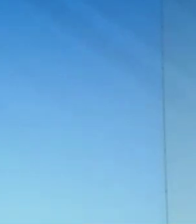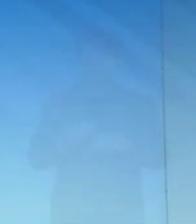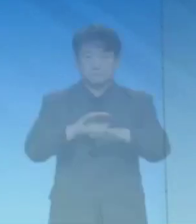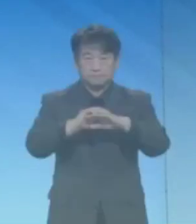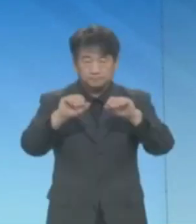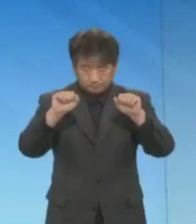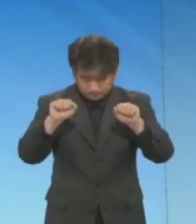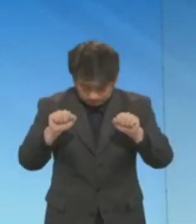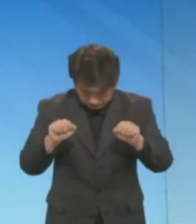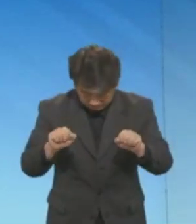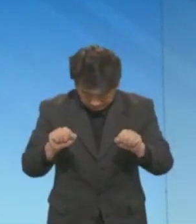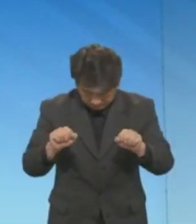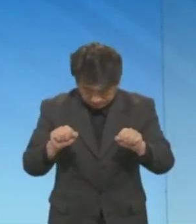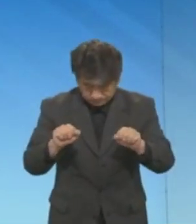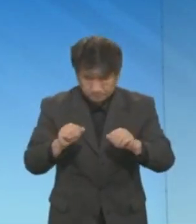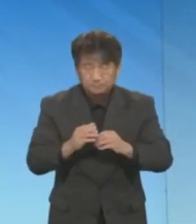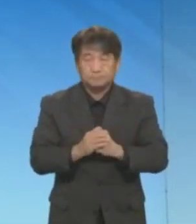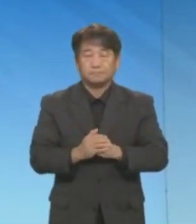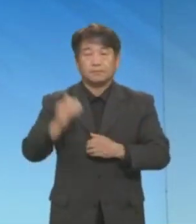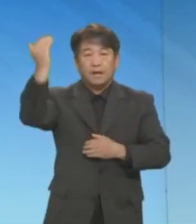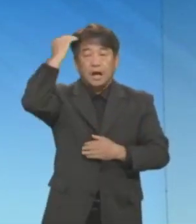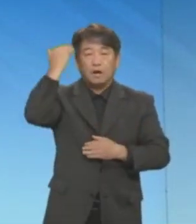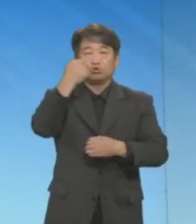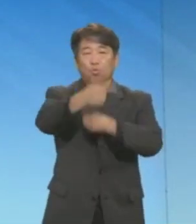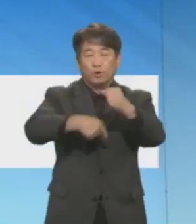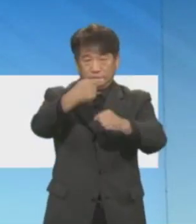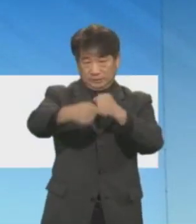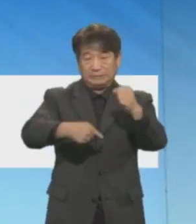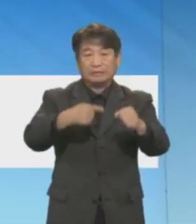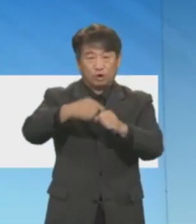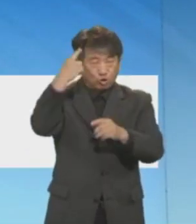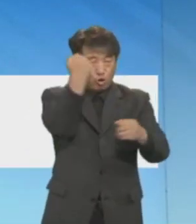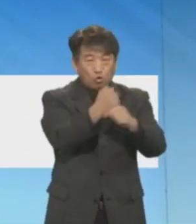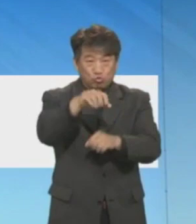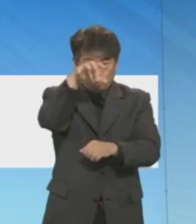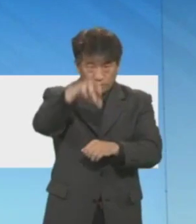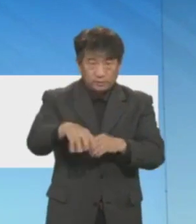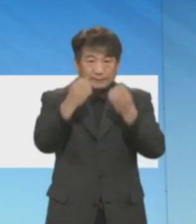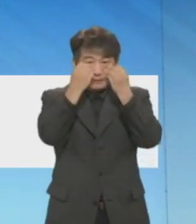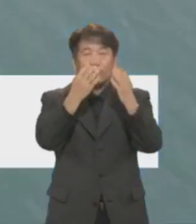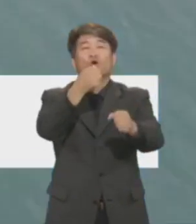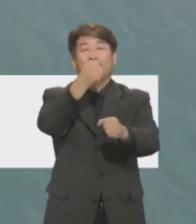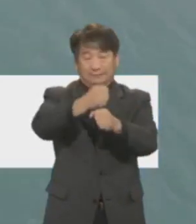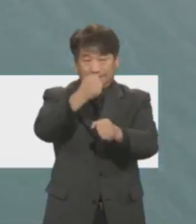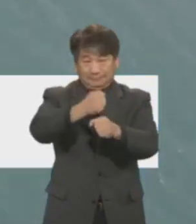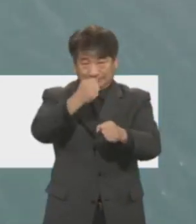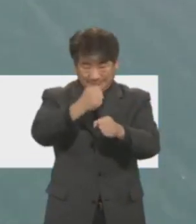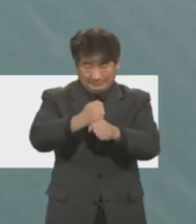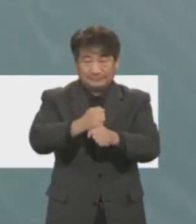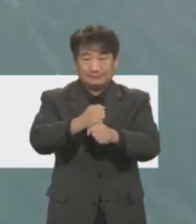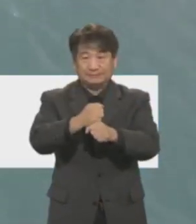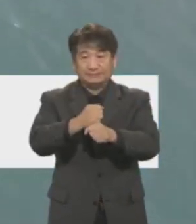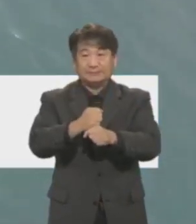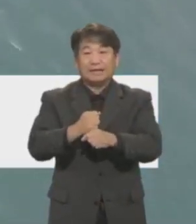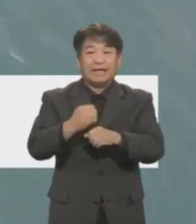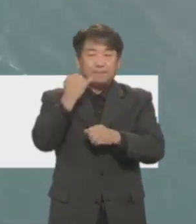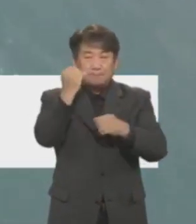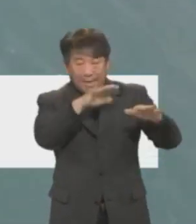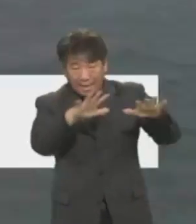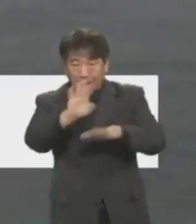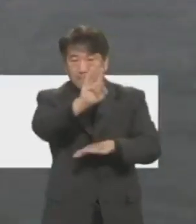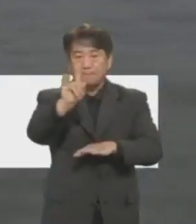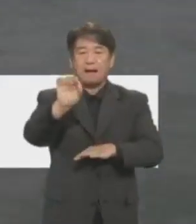여러분 안녕하십니까 tg해빈 뉴스입니다 한국 원자력연구원은 자체 개발한 이동형 실시간 해양방사능 감시